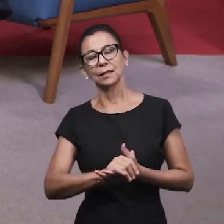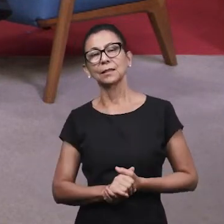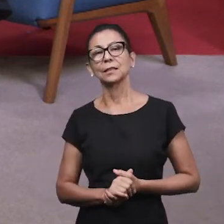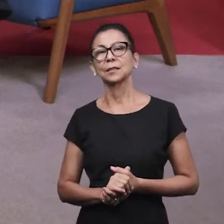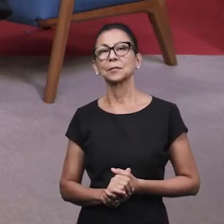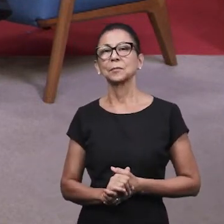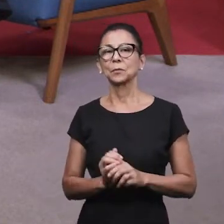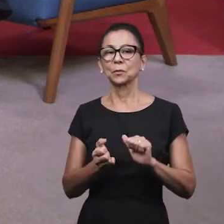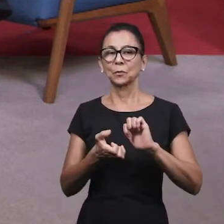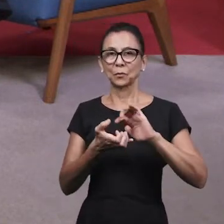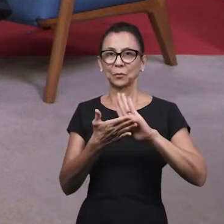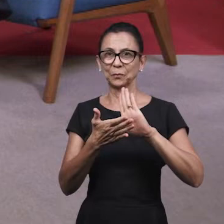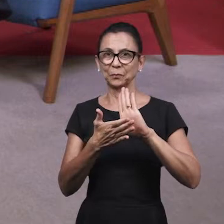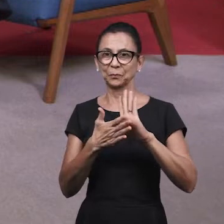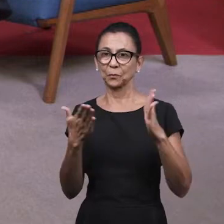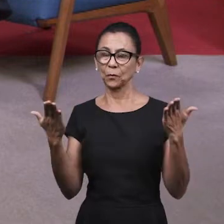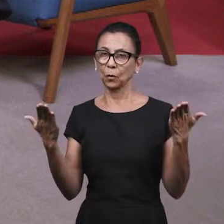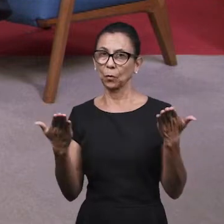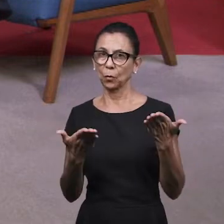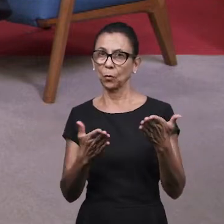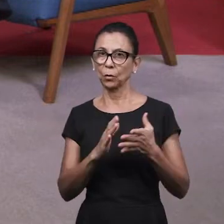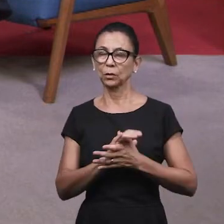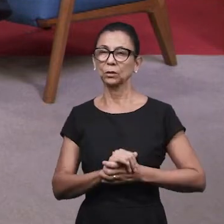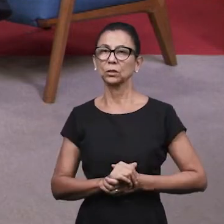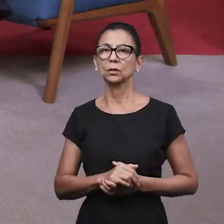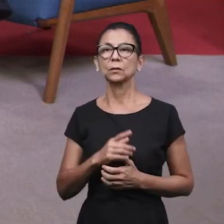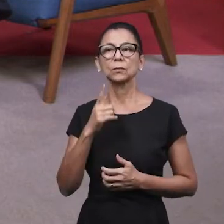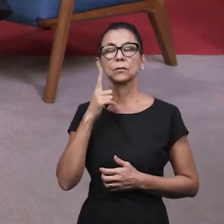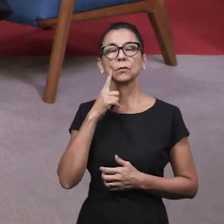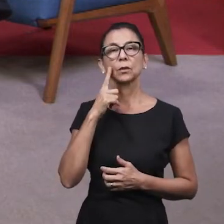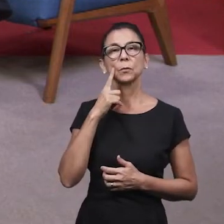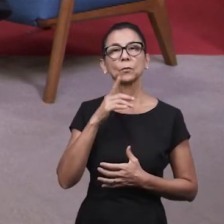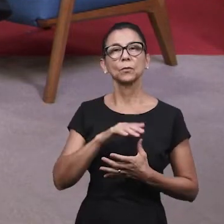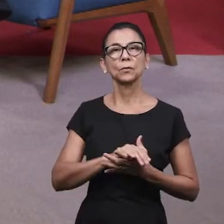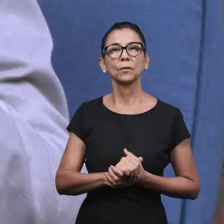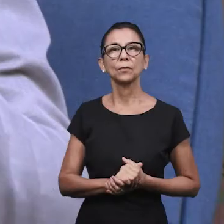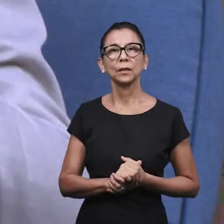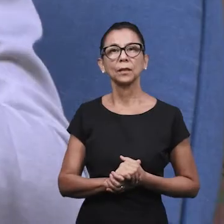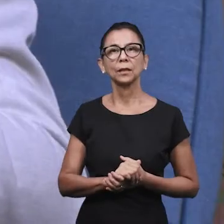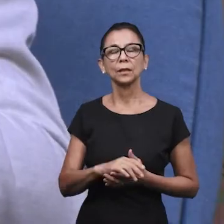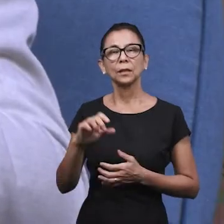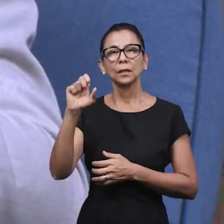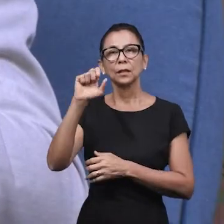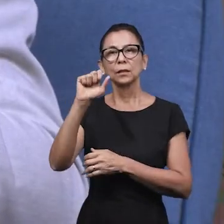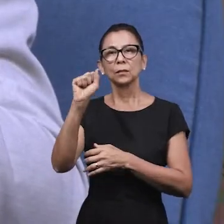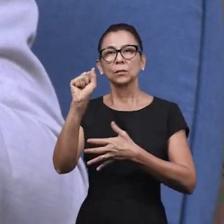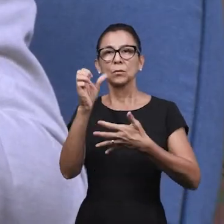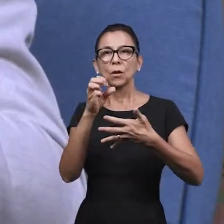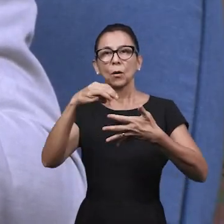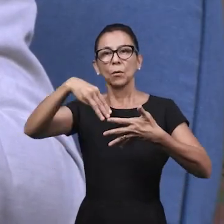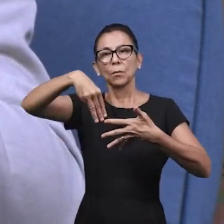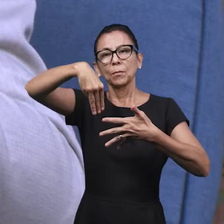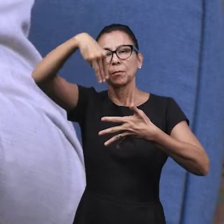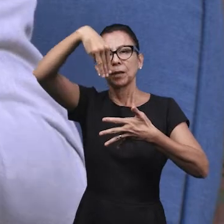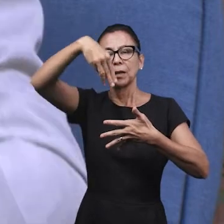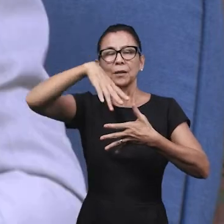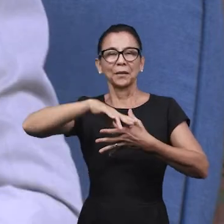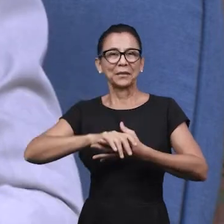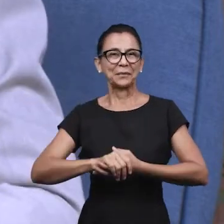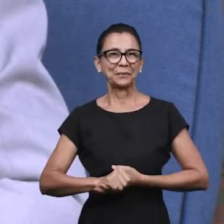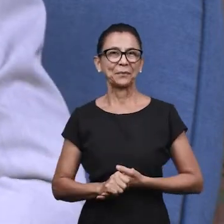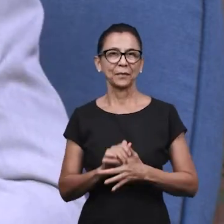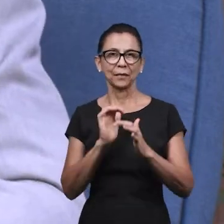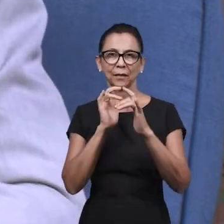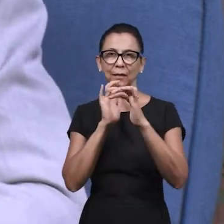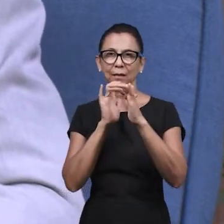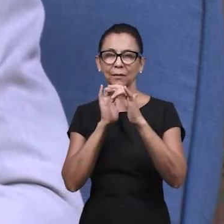Laïs va enseigner la gamme de sol majeur à être jouée dans la flûte douce. Donc, vous savez déjà, pour apprendre, prenez votre